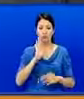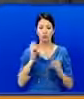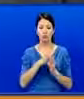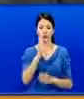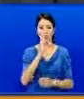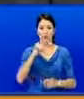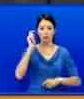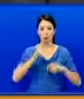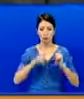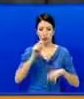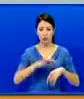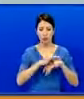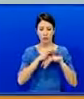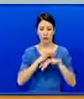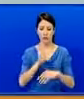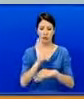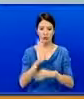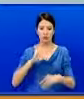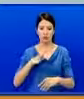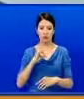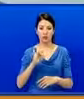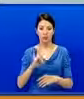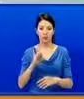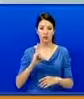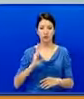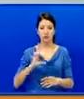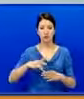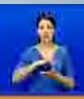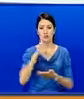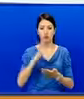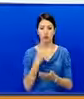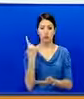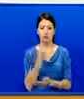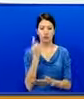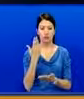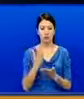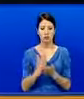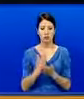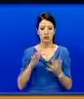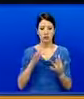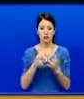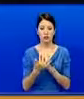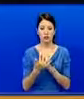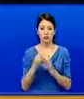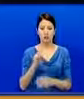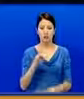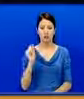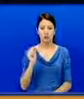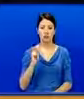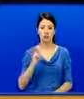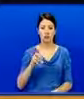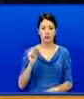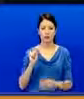суғаруға көшіру кезектігін тапсырған. Арыста бұл міндет үдесінен шыққан жалғыз серттесік бар. Ол жаңа Ақдала шаруа қожалығы. Қазақстан